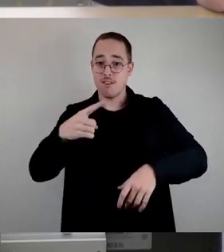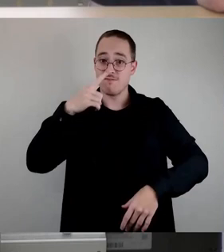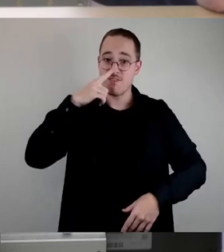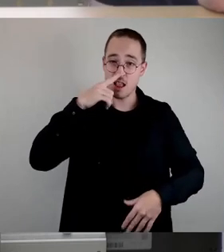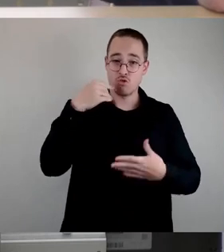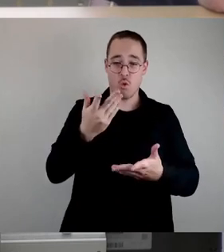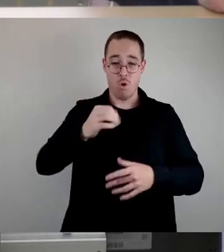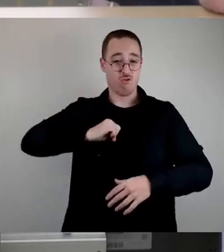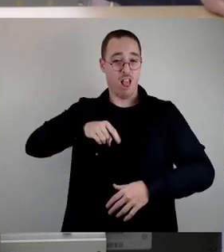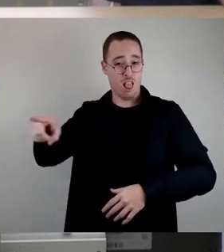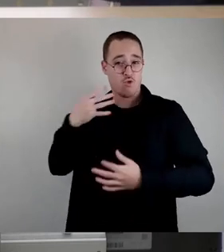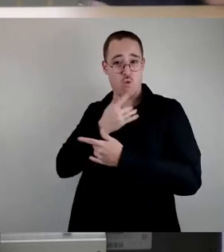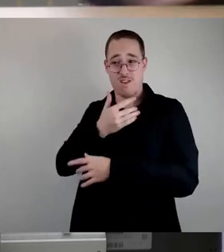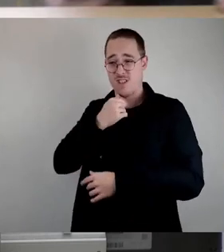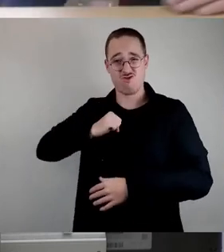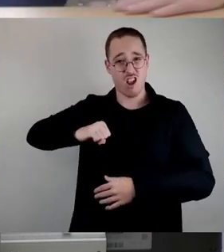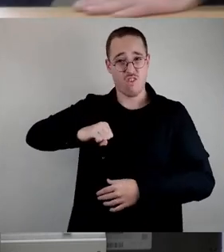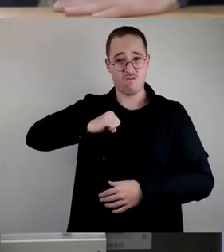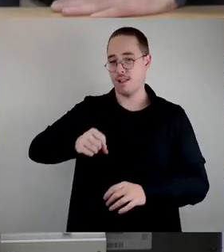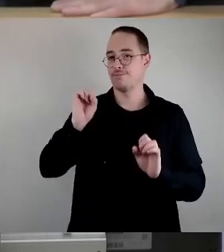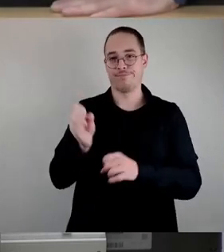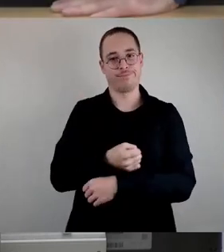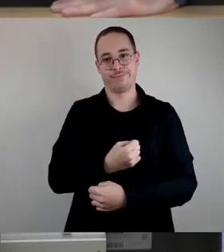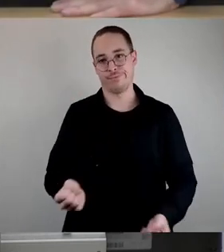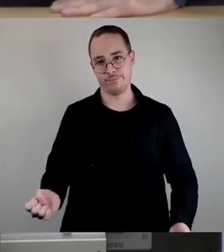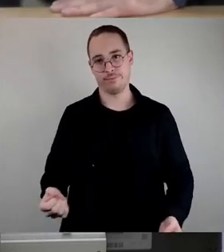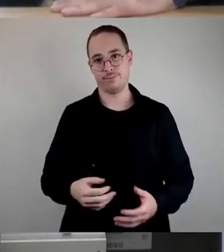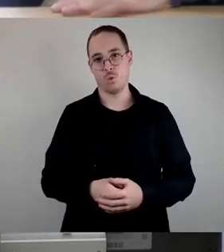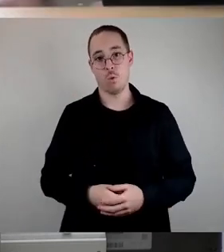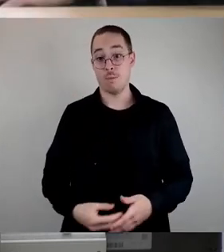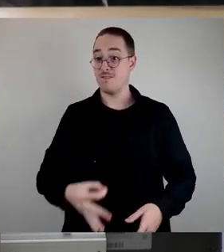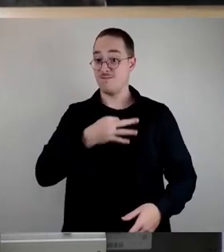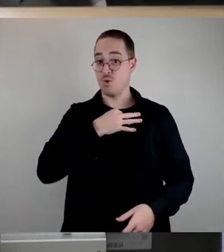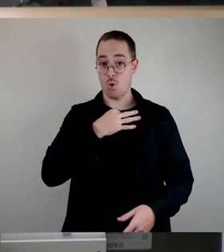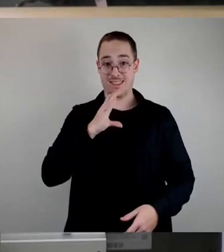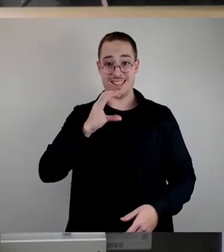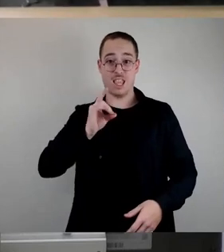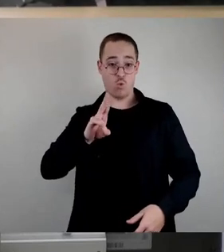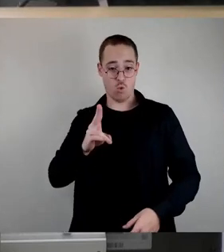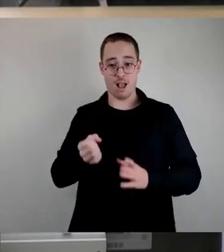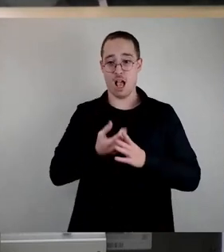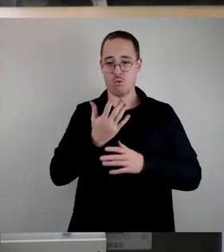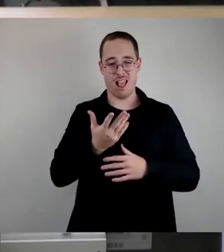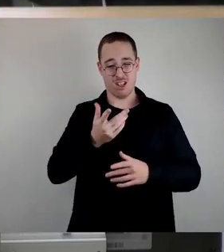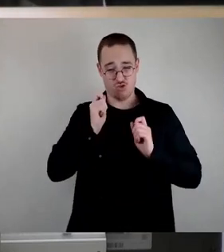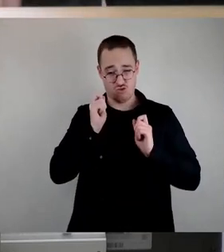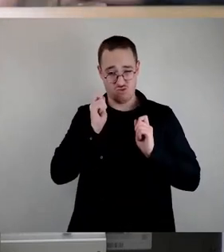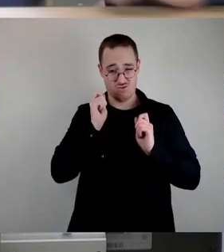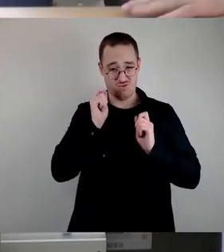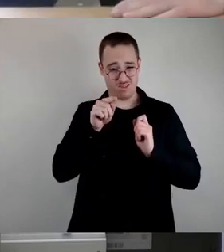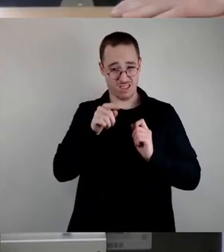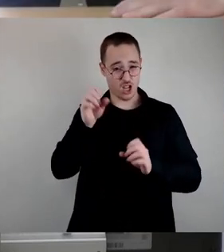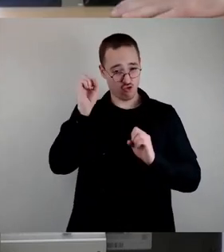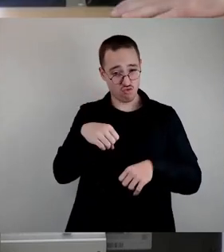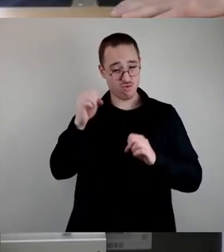gesagt, aktuell ist es für uns ja sehr schwierig, überhaupt was zuzustimmen. Und ich muss das Verfahren, was hier vorgenommen wurde, mehr als kritisieren. Es kann nicht